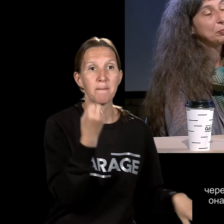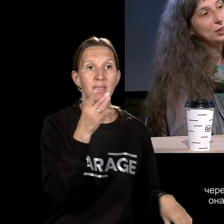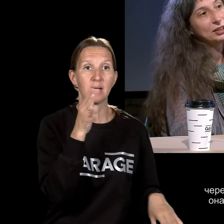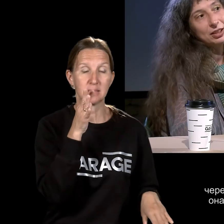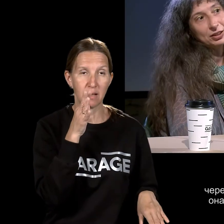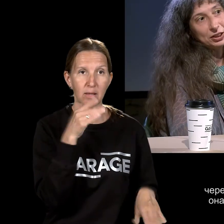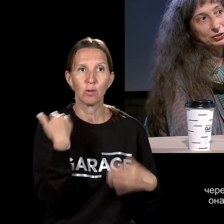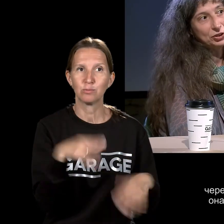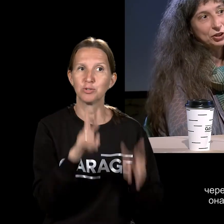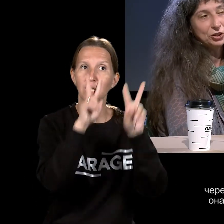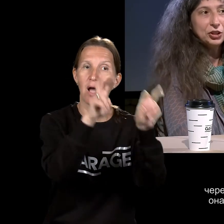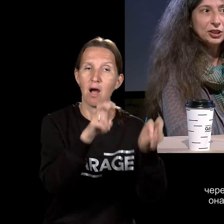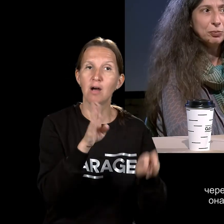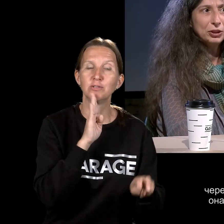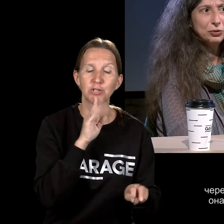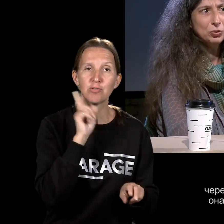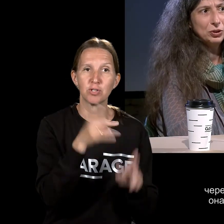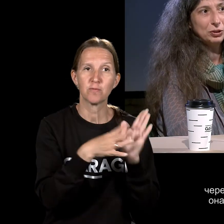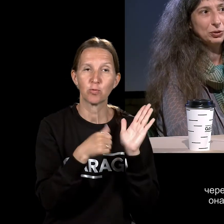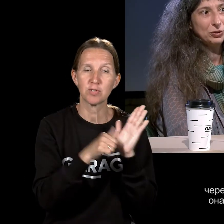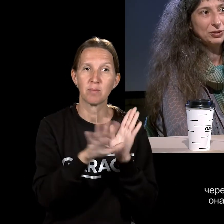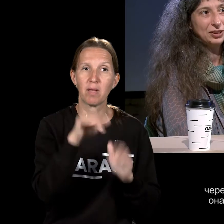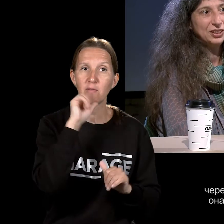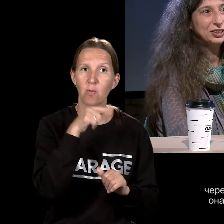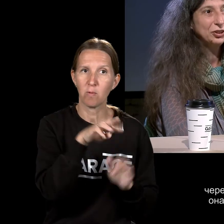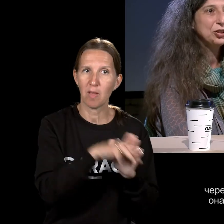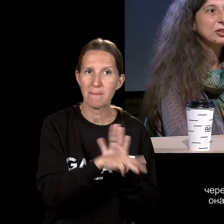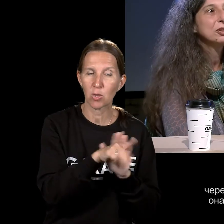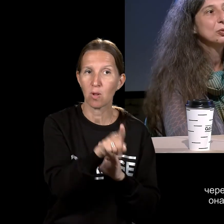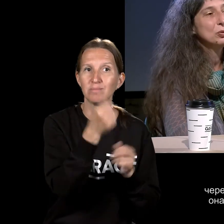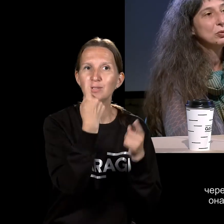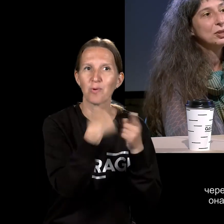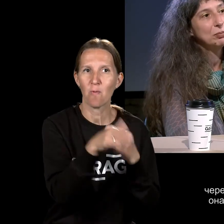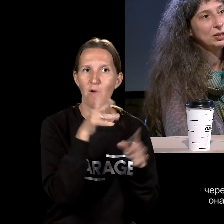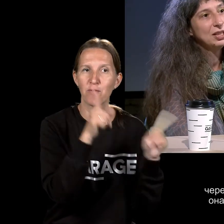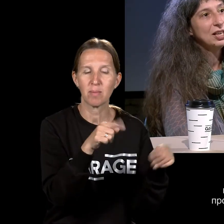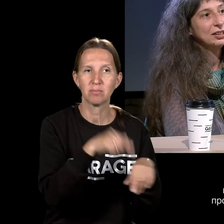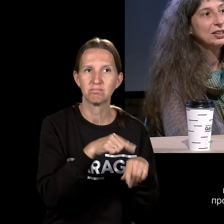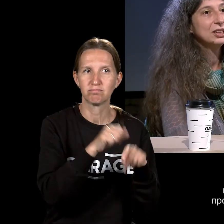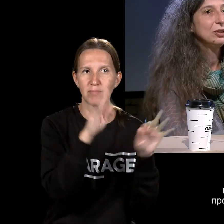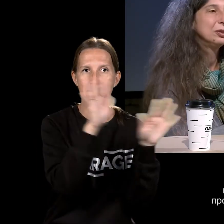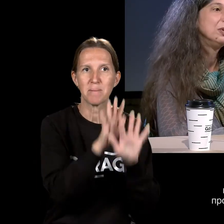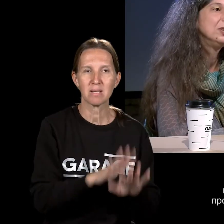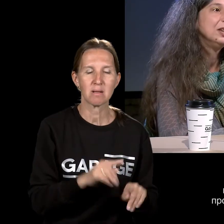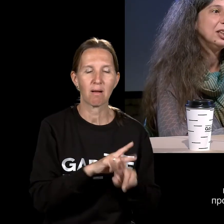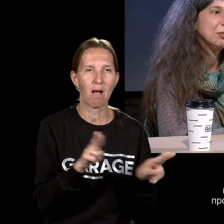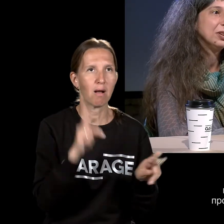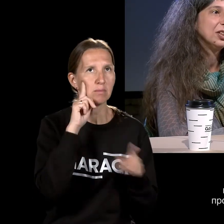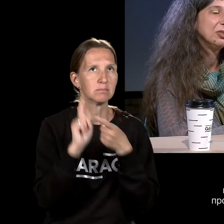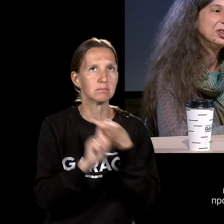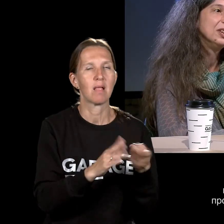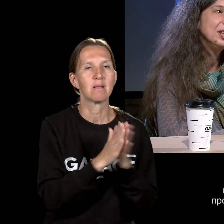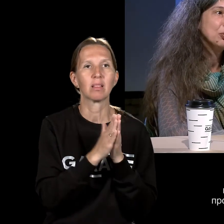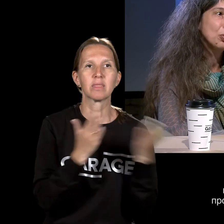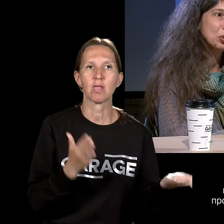через 15 лет оказывается женщина из 65-го года из метро, она оказывается человеком другого времени, она оказывается привидением,